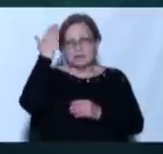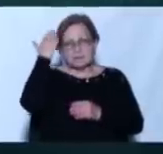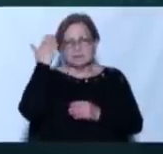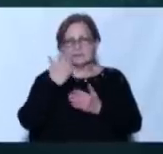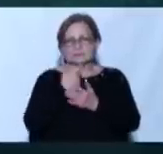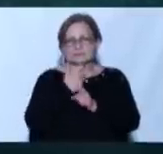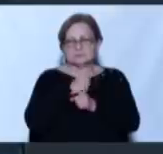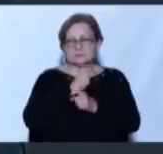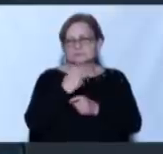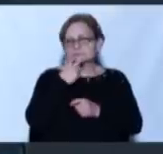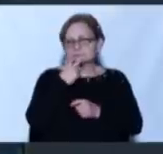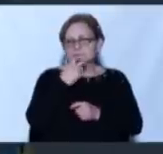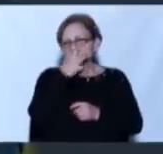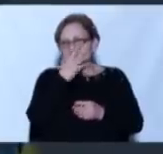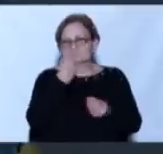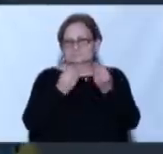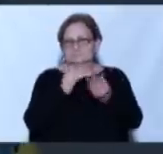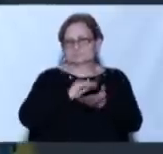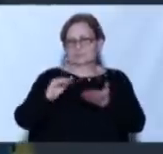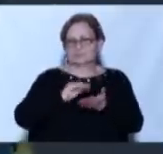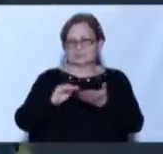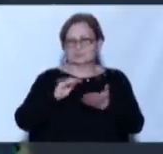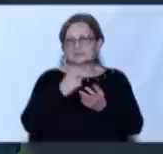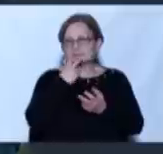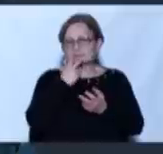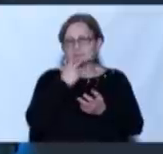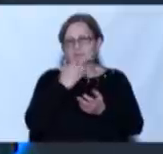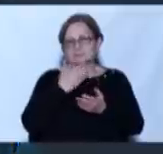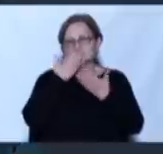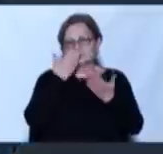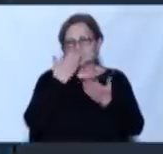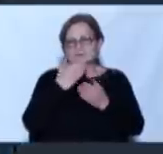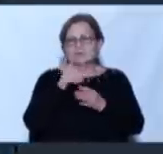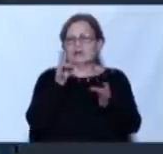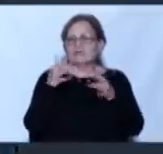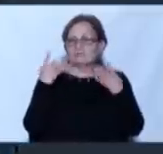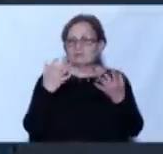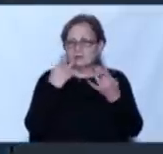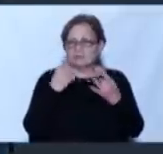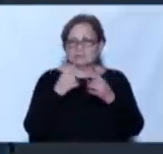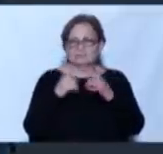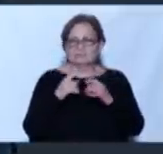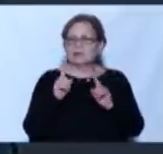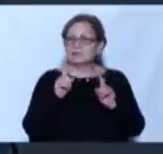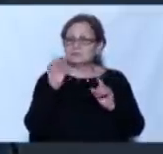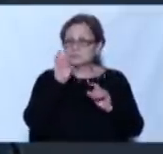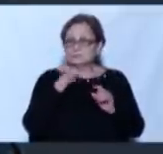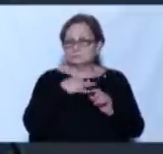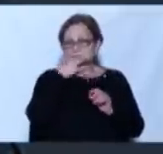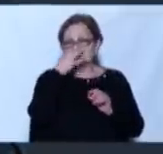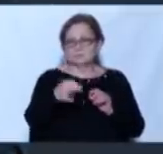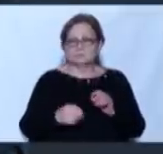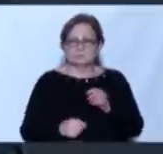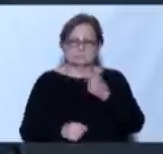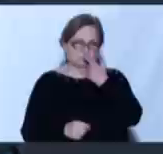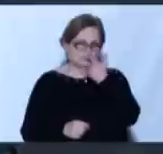ლაღად და ძალიან ესე ვთქვათ ღიმილით გვიამბობს იმის შესახებ და რის შესახებ გვიამბობს, ჩვენ ხლა ამაზე